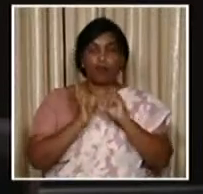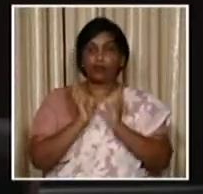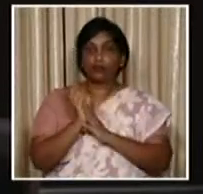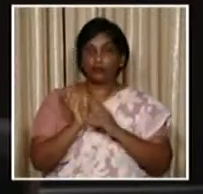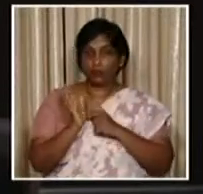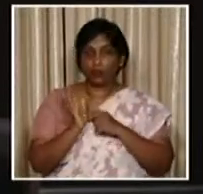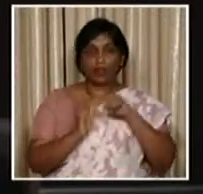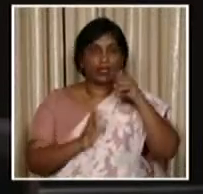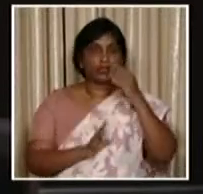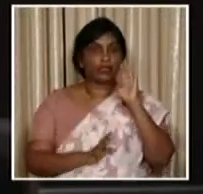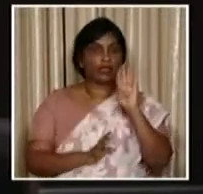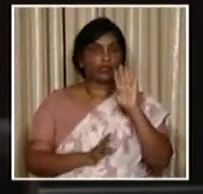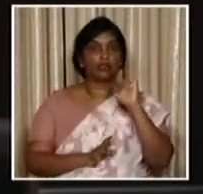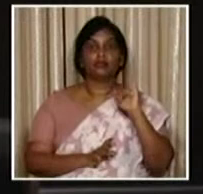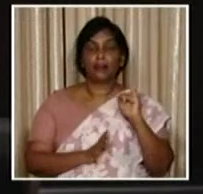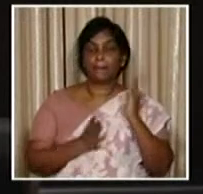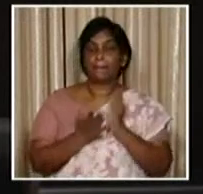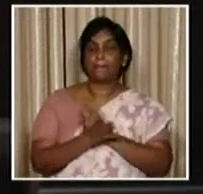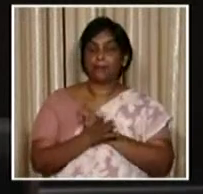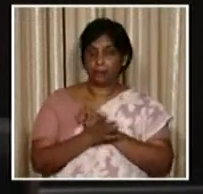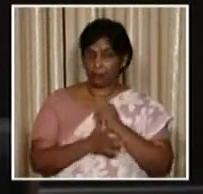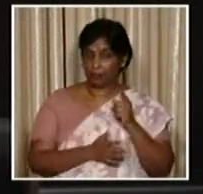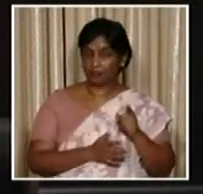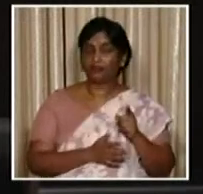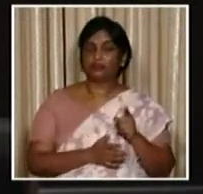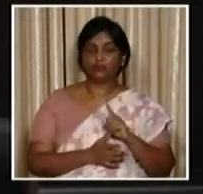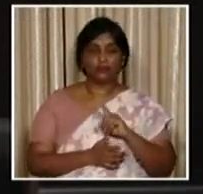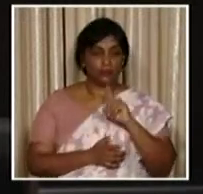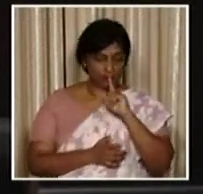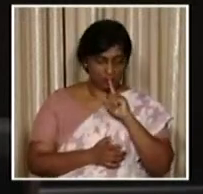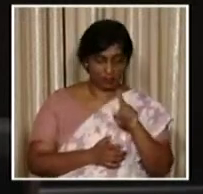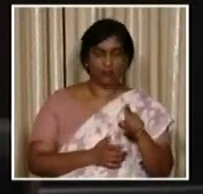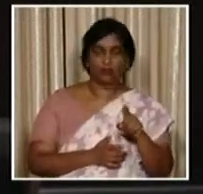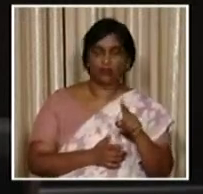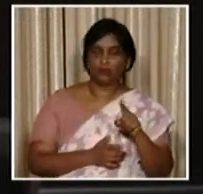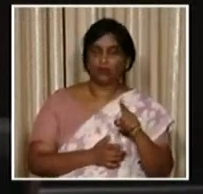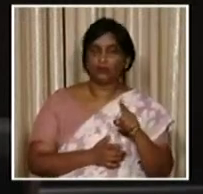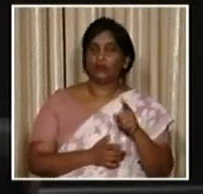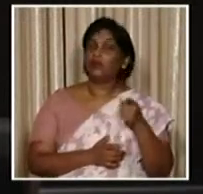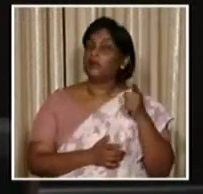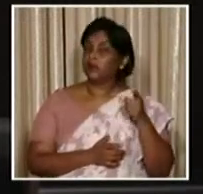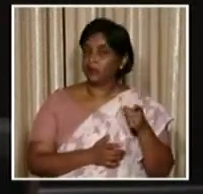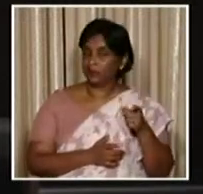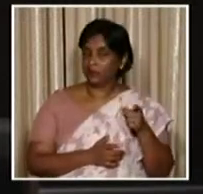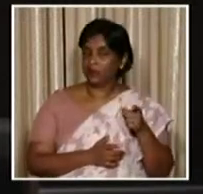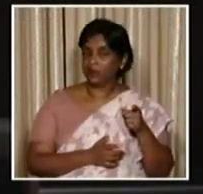වාර්තාවේ 146 වෙනි පිටුවේ සඳහන් වෙලා තියෙන කාරණාව